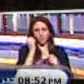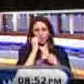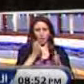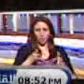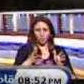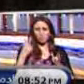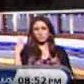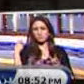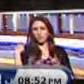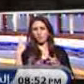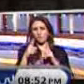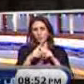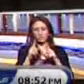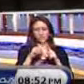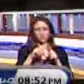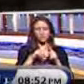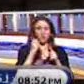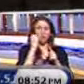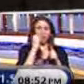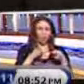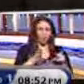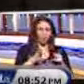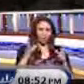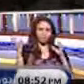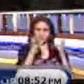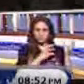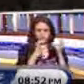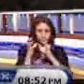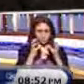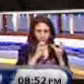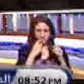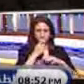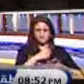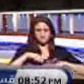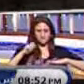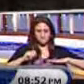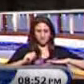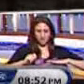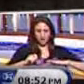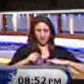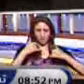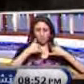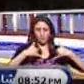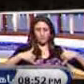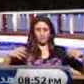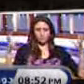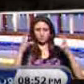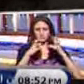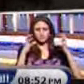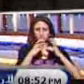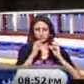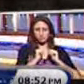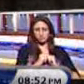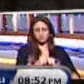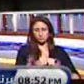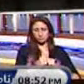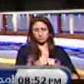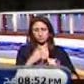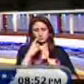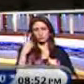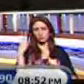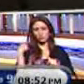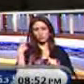الأمن التي كانت موجودة ومحتشدة لتأمين مجمع المحاكم بشبين الكوم. أدى ذلك في نهاية الأمر إلى أن قوات